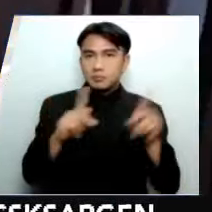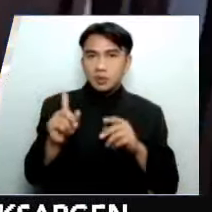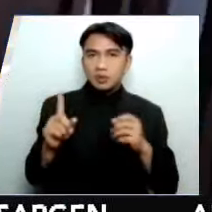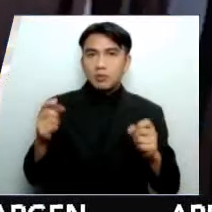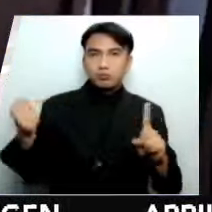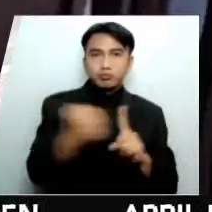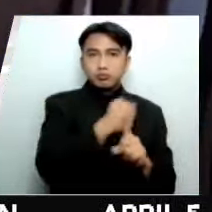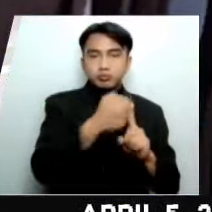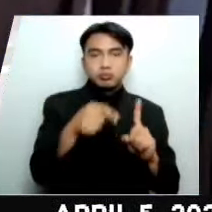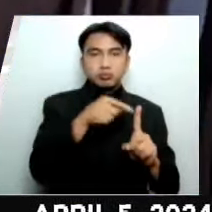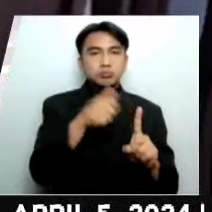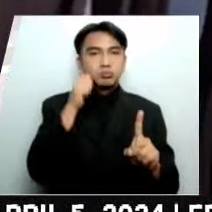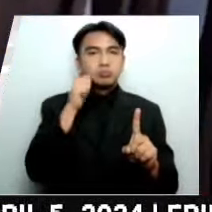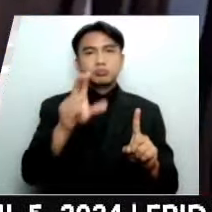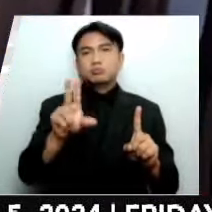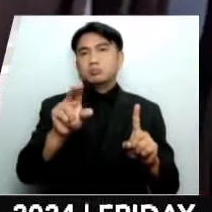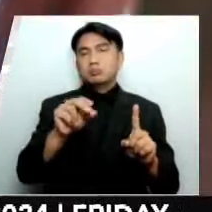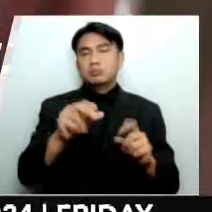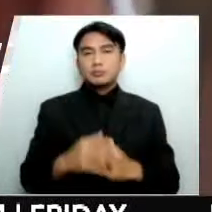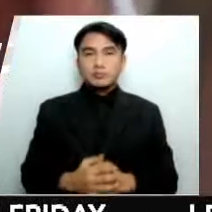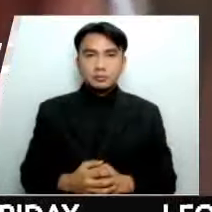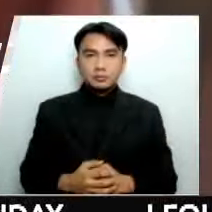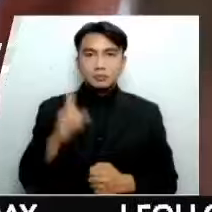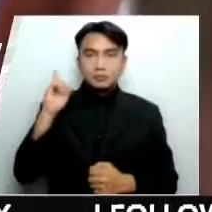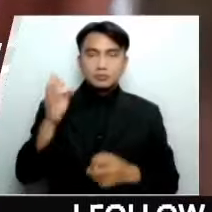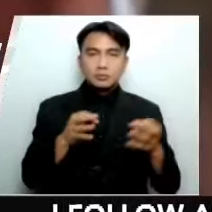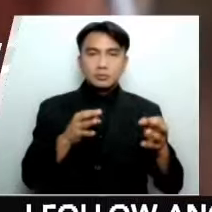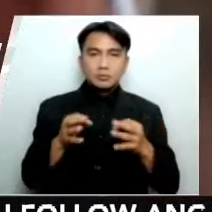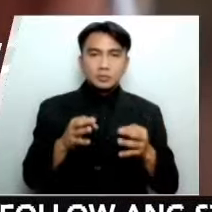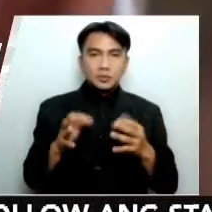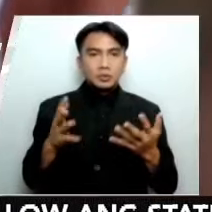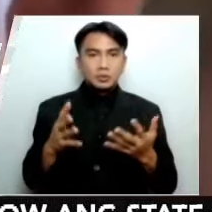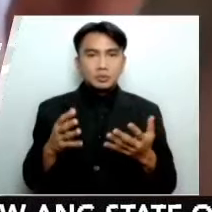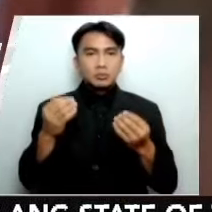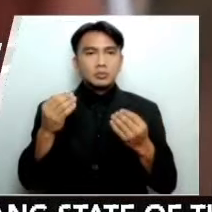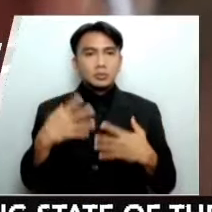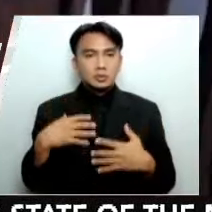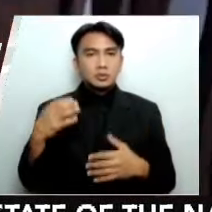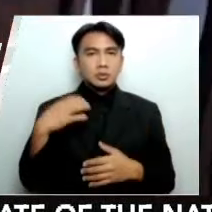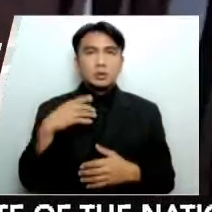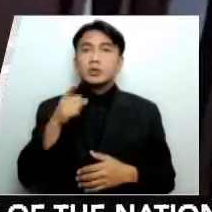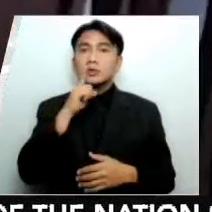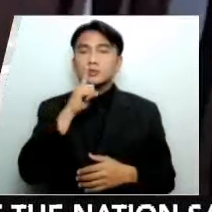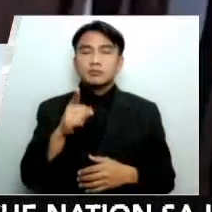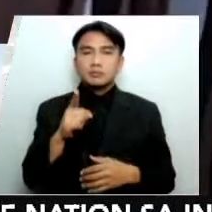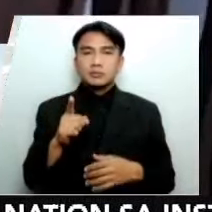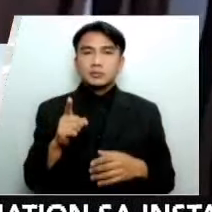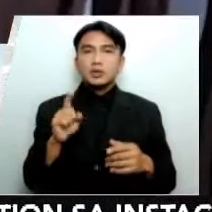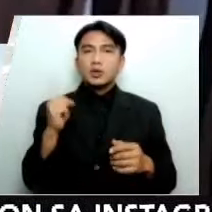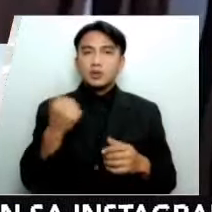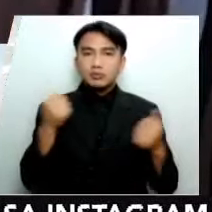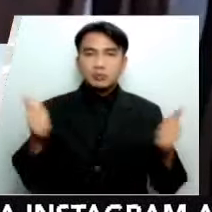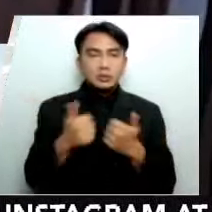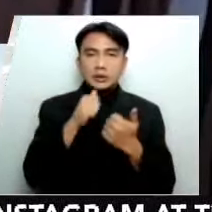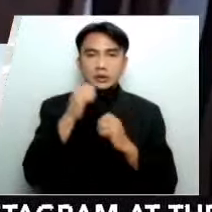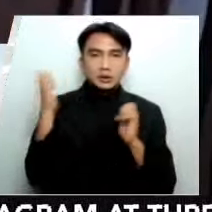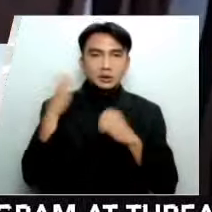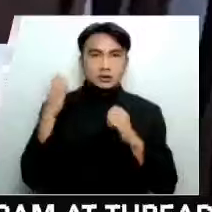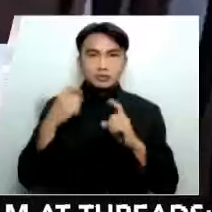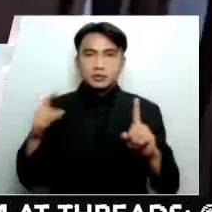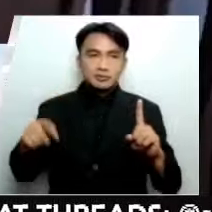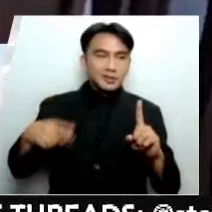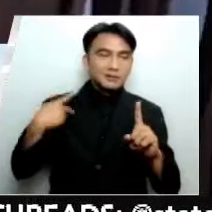Wala pong ganun na sinabi si coach. Ano po, aksidente po talaga yung nangyari. Unexpected po talaga.